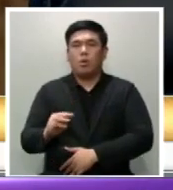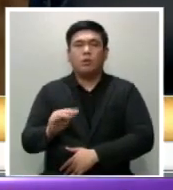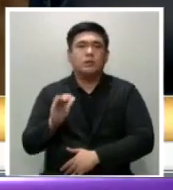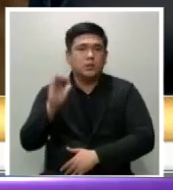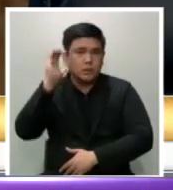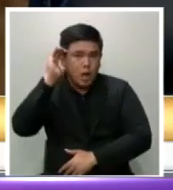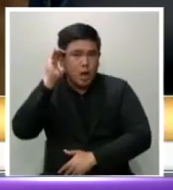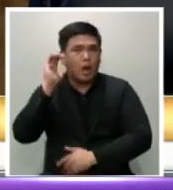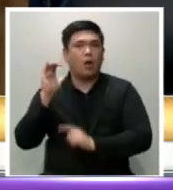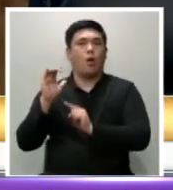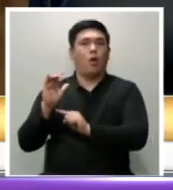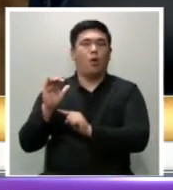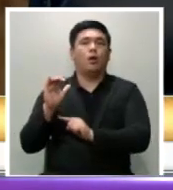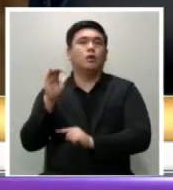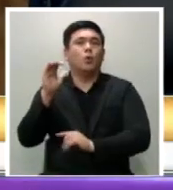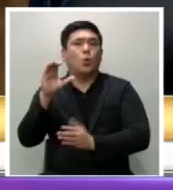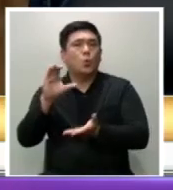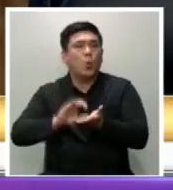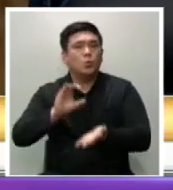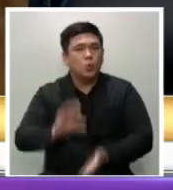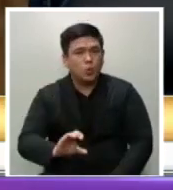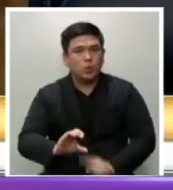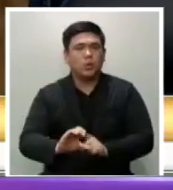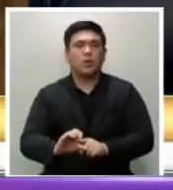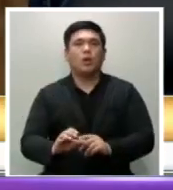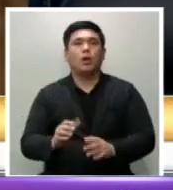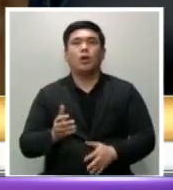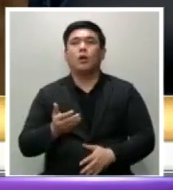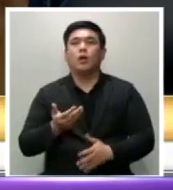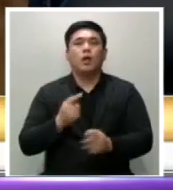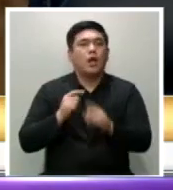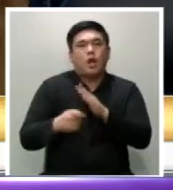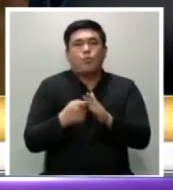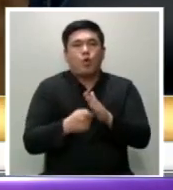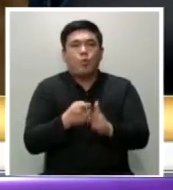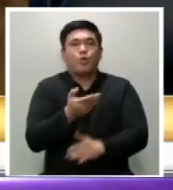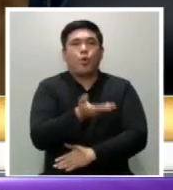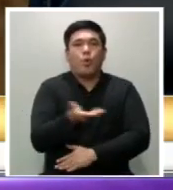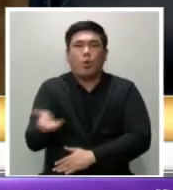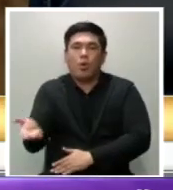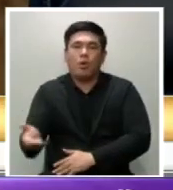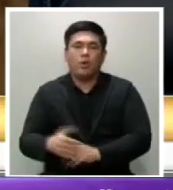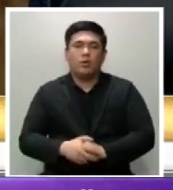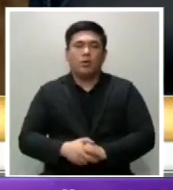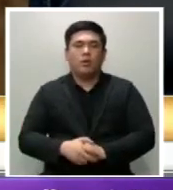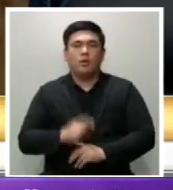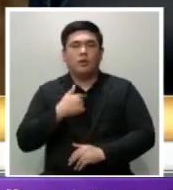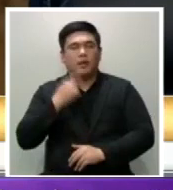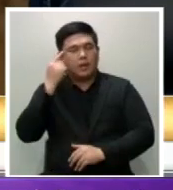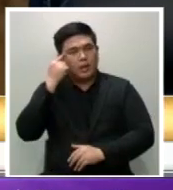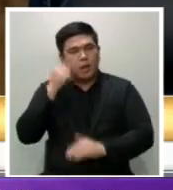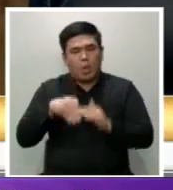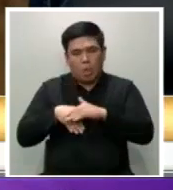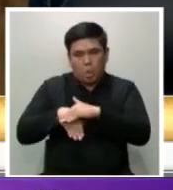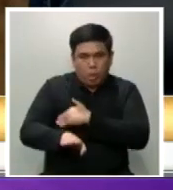ได้ว่าต้นทุนมันเป็นอย่างนี้เพราะฉะนั้นมันเป็นอย่างนั้นเอาว่าถี่ลอดตาช้างห่างลอดตาเลนหลุดออกมา